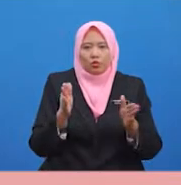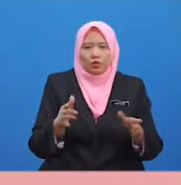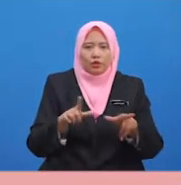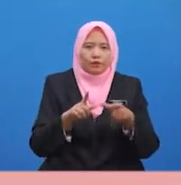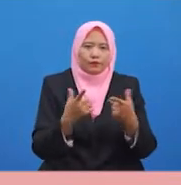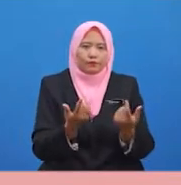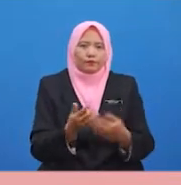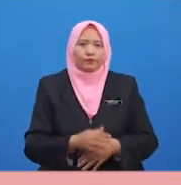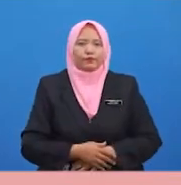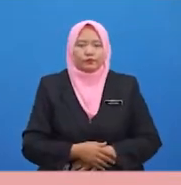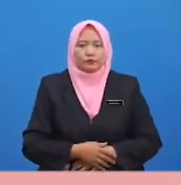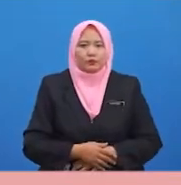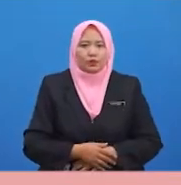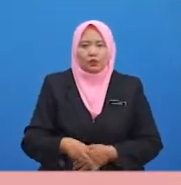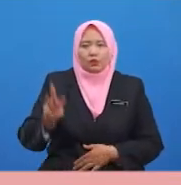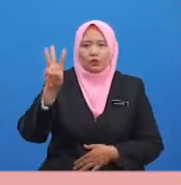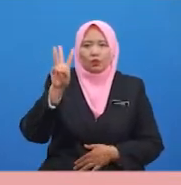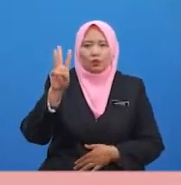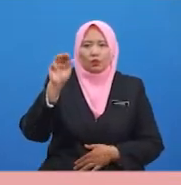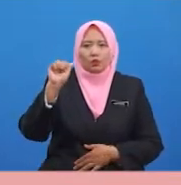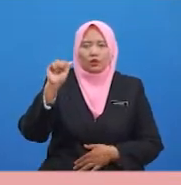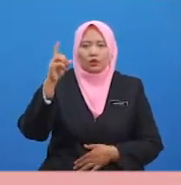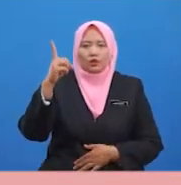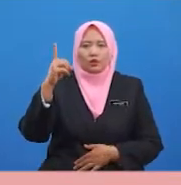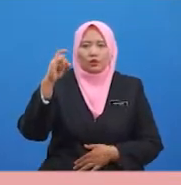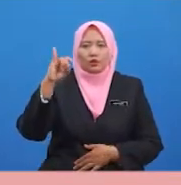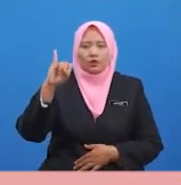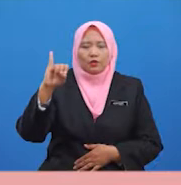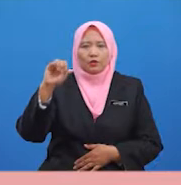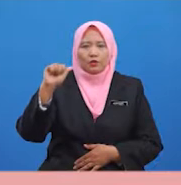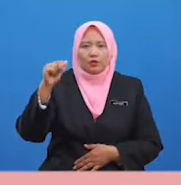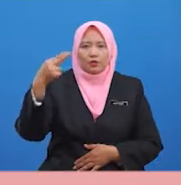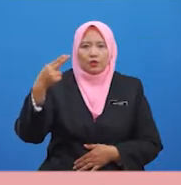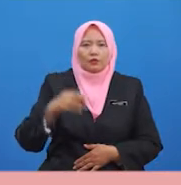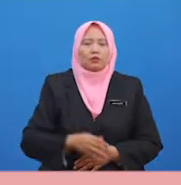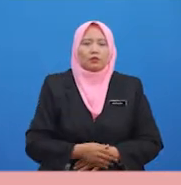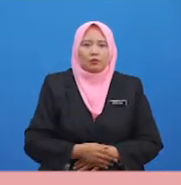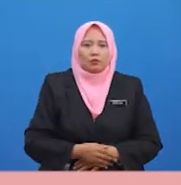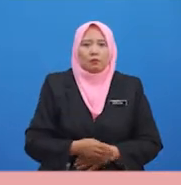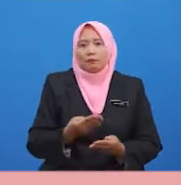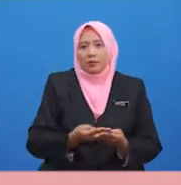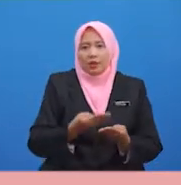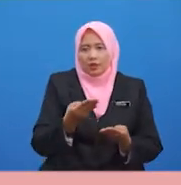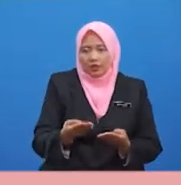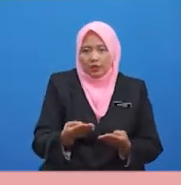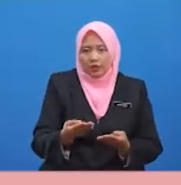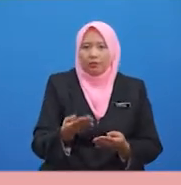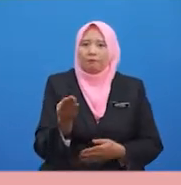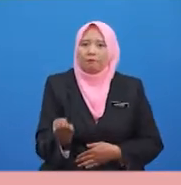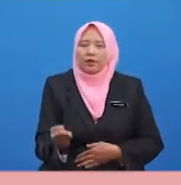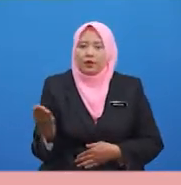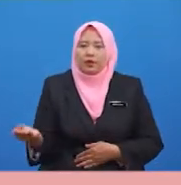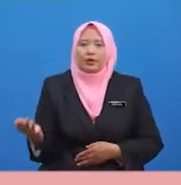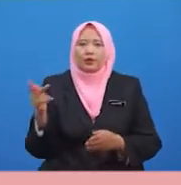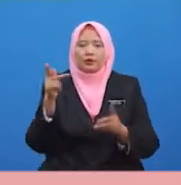wadi'ah? Yang keempat, wadi'ah bermaksud memberikan sesuatu barang